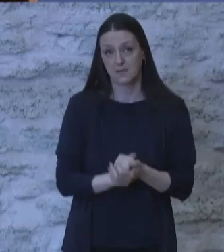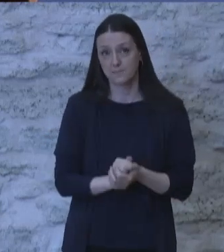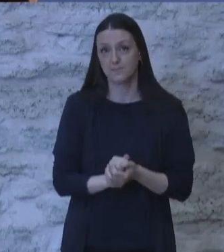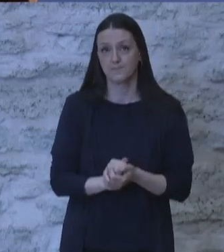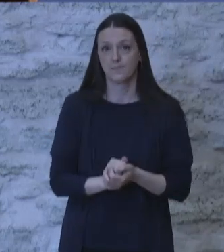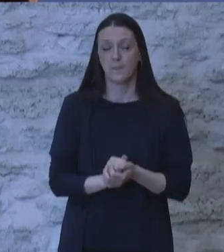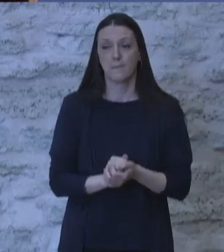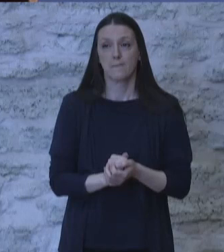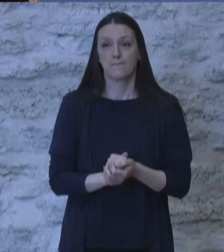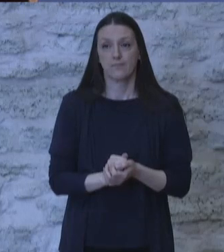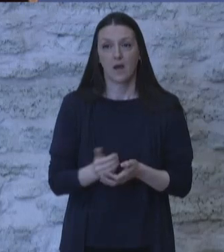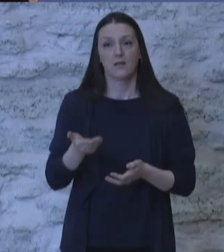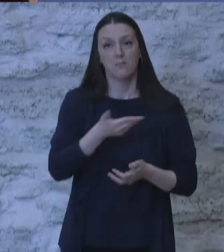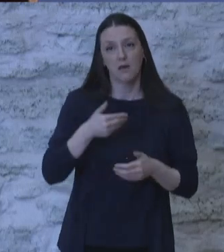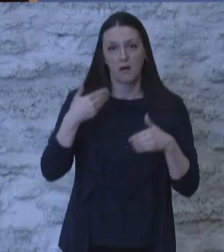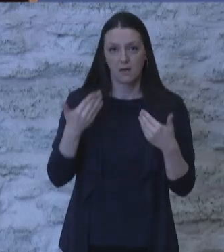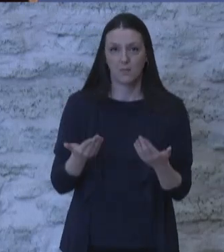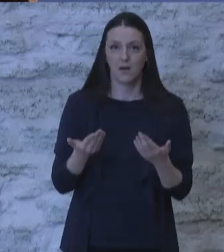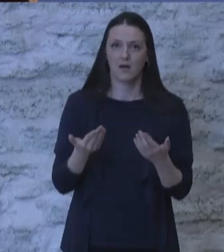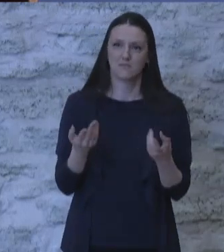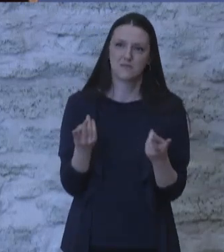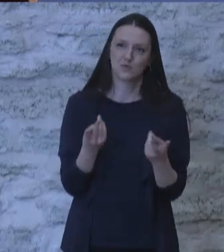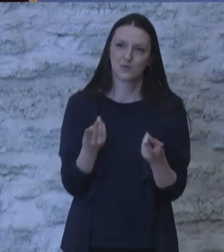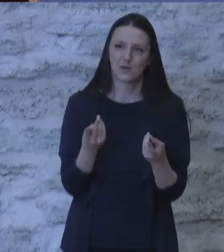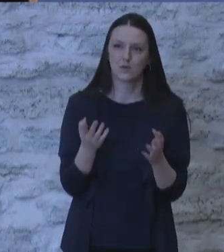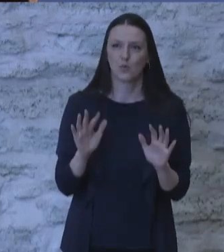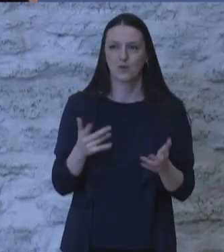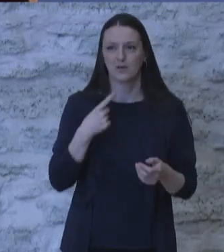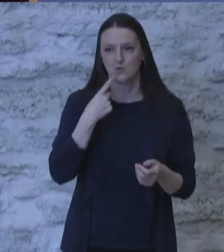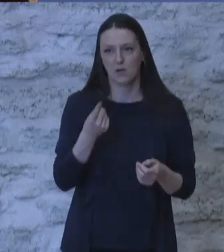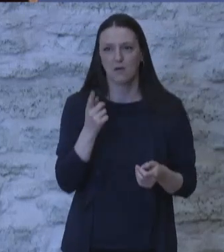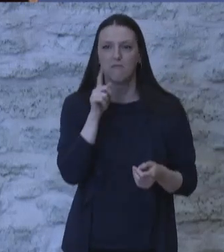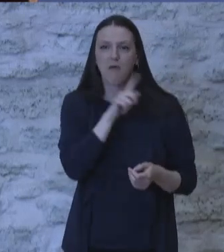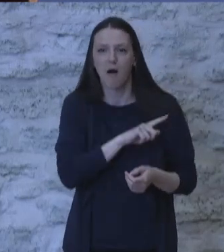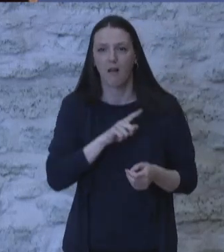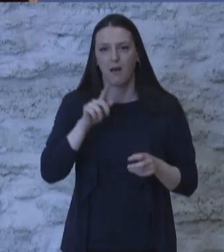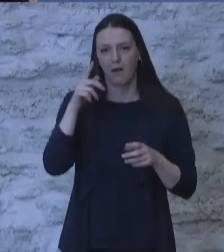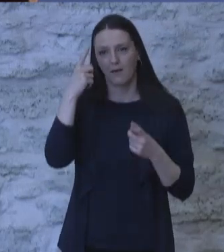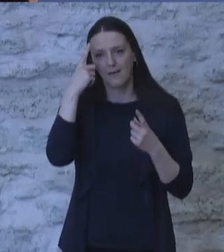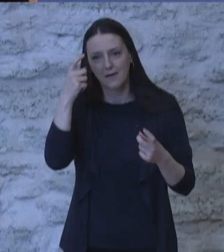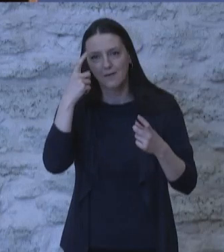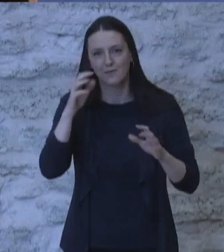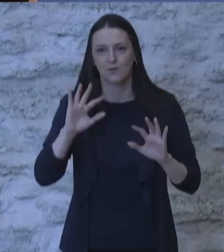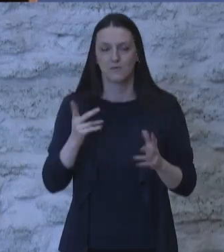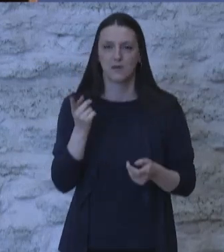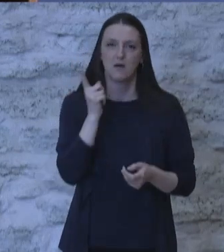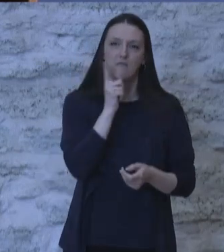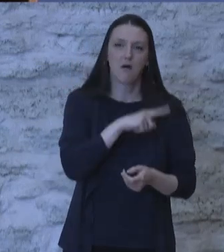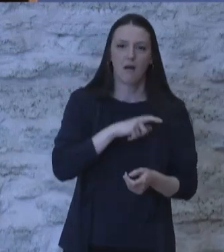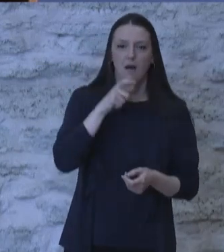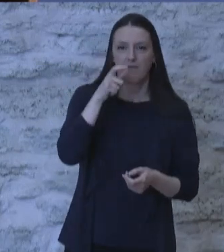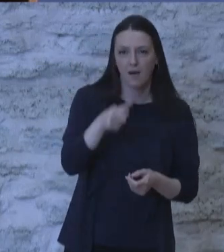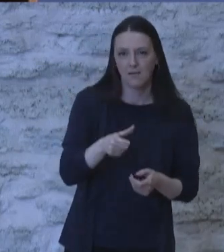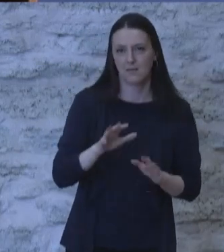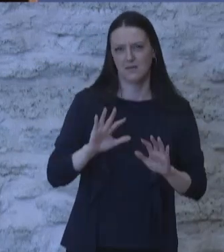me anname mingisuguseid valeinformatsioone, valeväiteid, vale